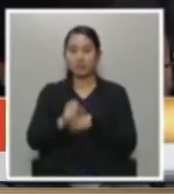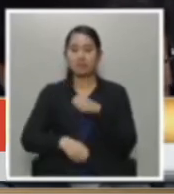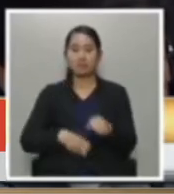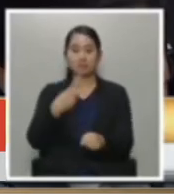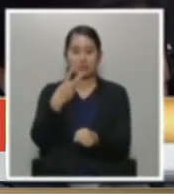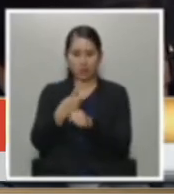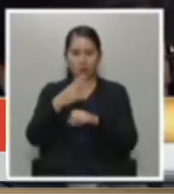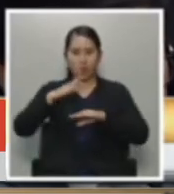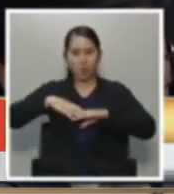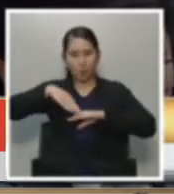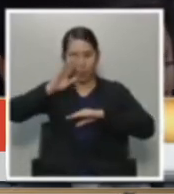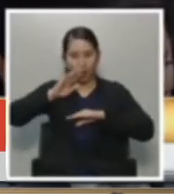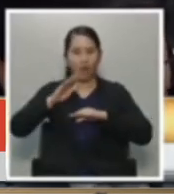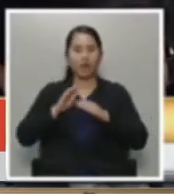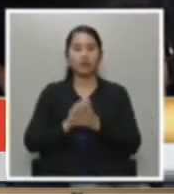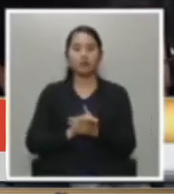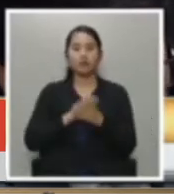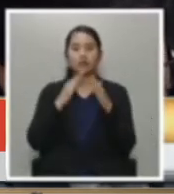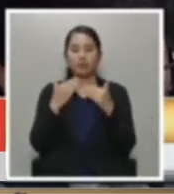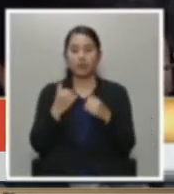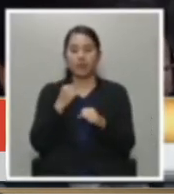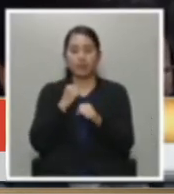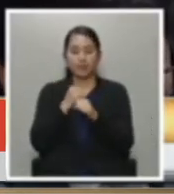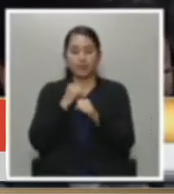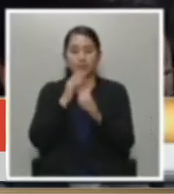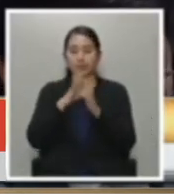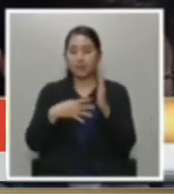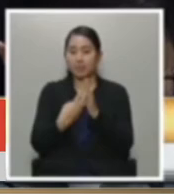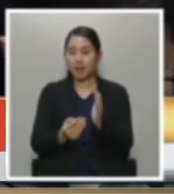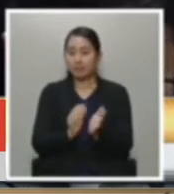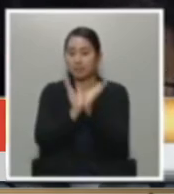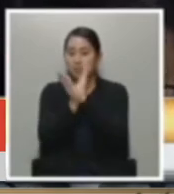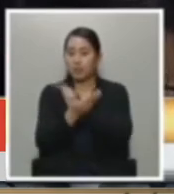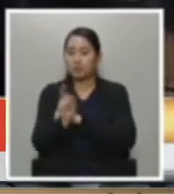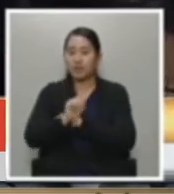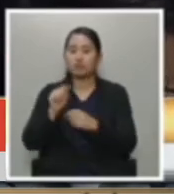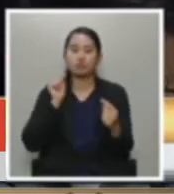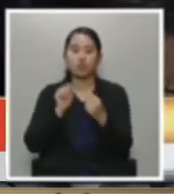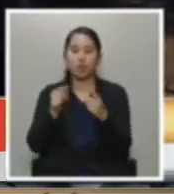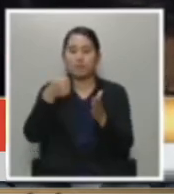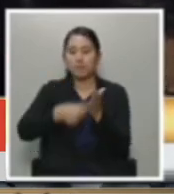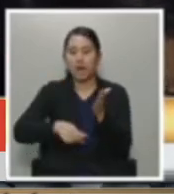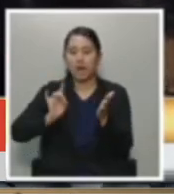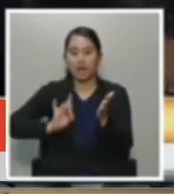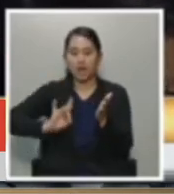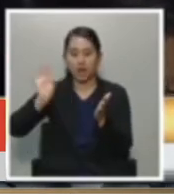าแล้วเนี่ยคุณได้ปฏิรูปอะไรนอกจากเรื่องภาษี